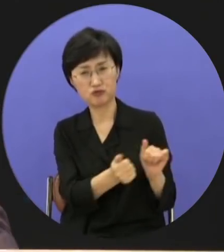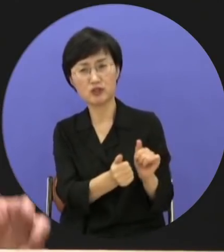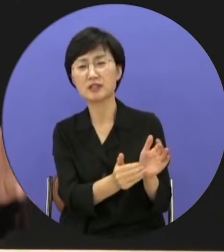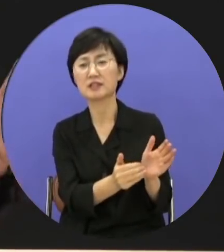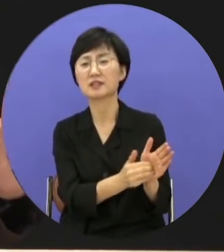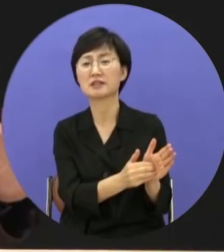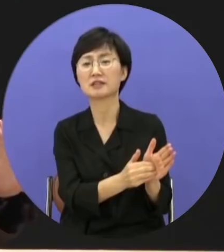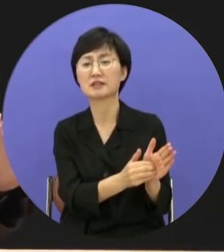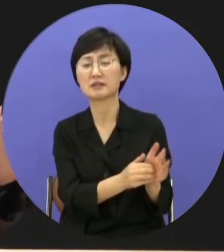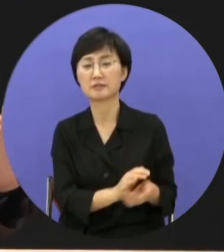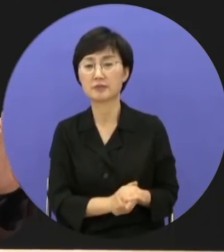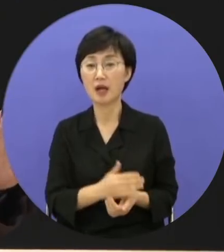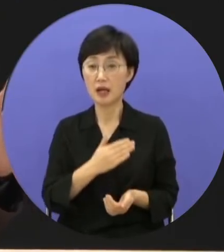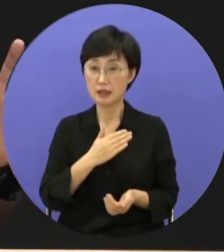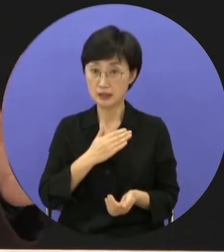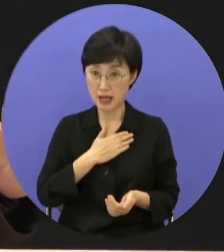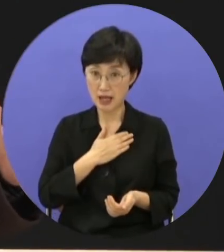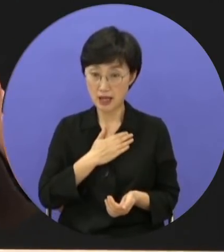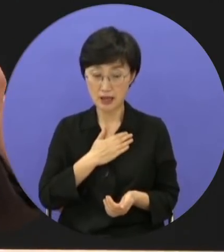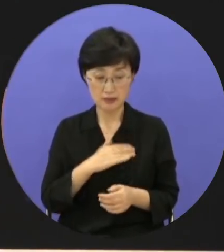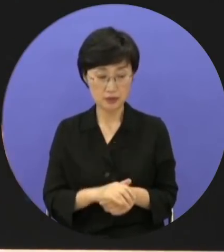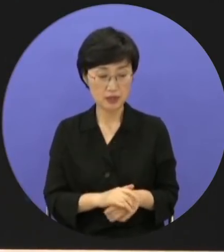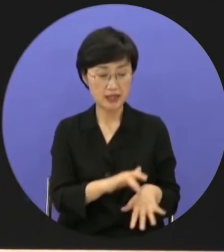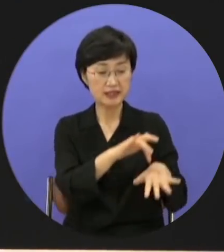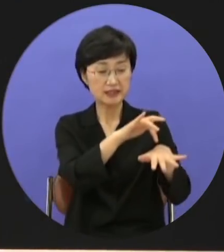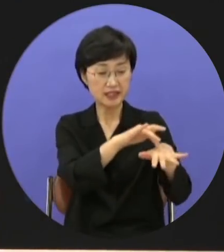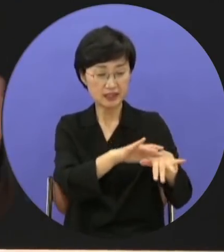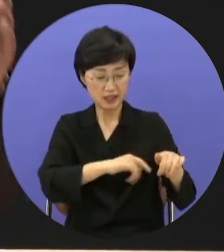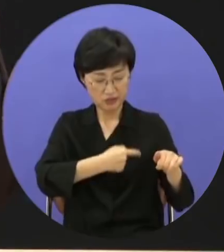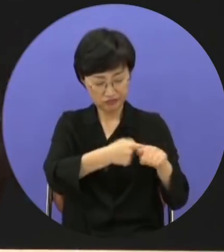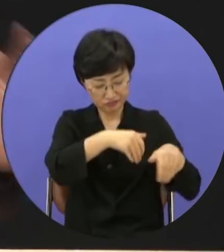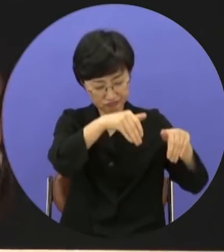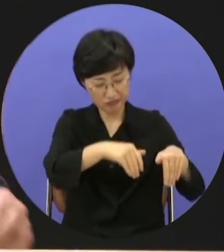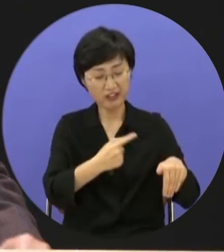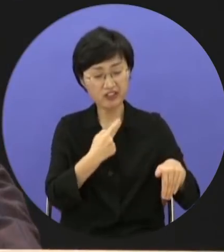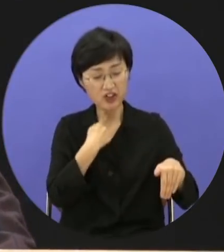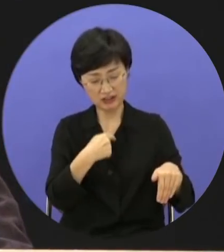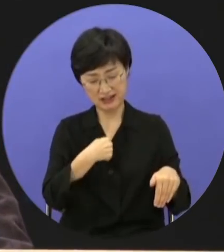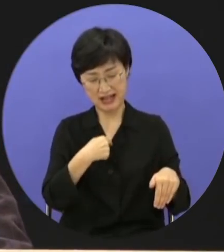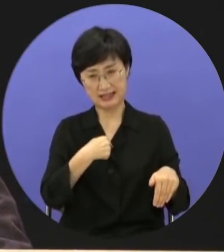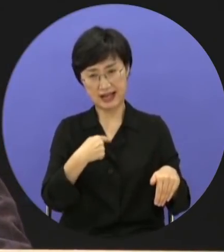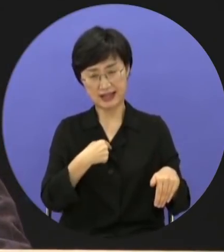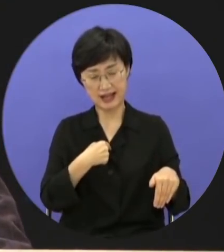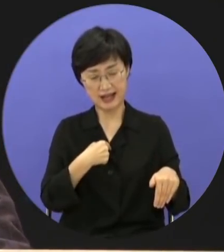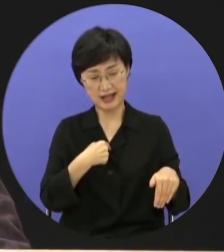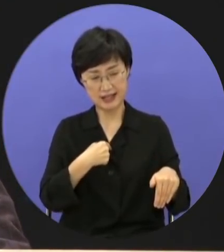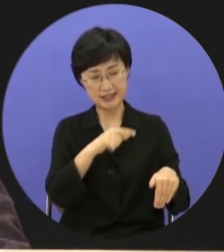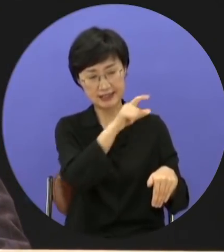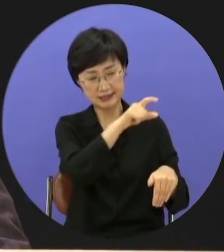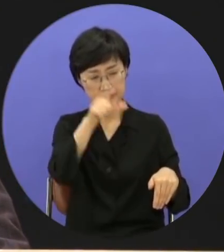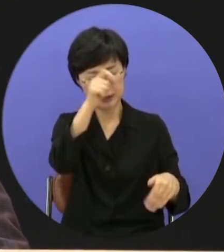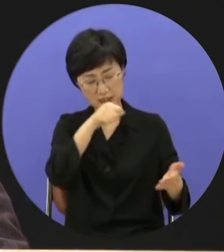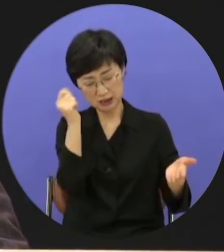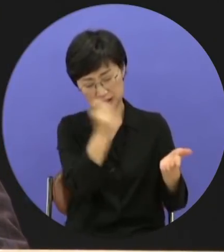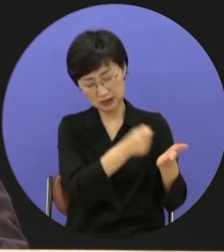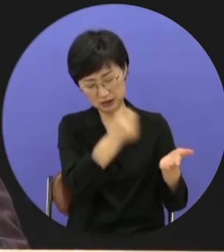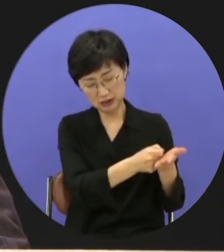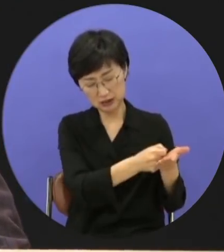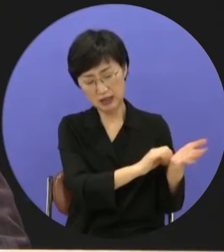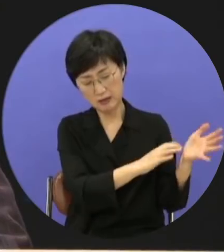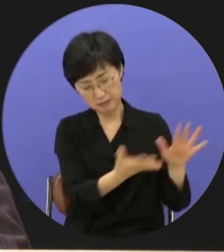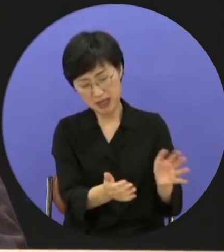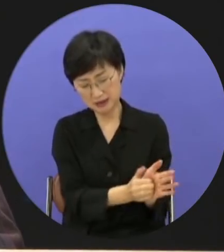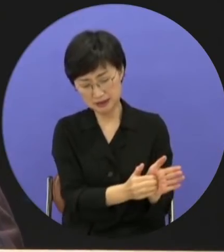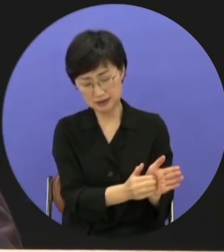What does that 멸망 mean? 멸망 받아야 되는 사단의 종이었던 나는 십자가에서 못 박고 그리스도께서 내 안에서 하신 것이라. I was a slave